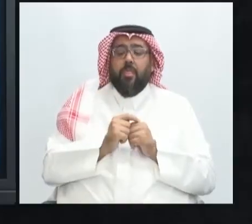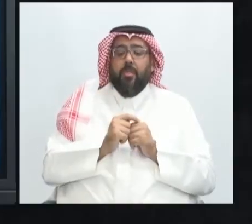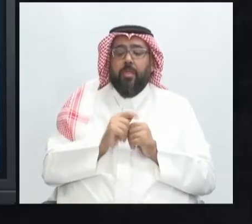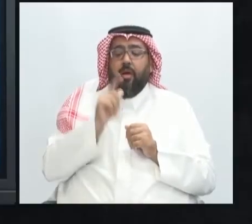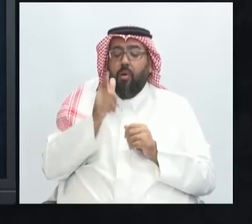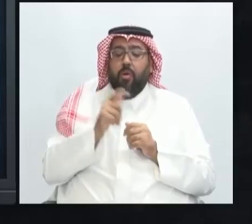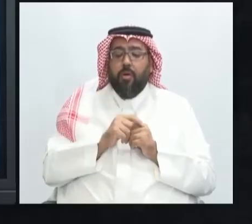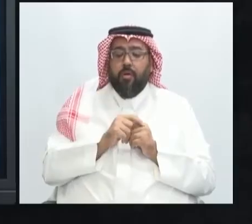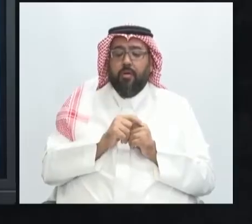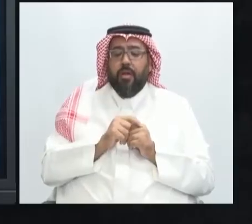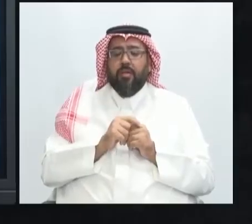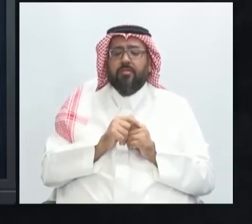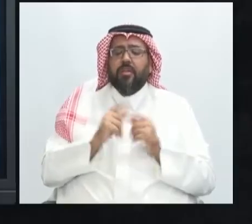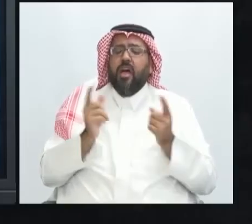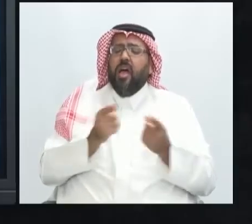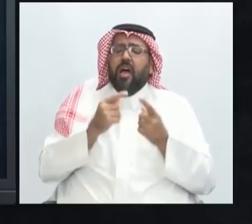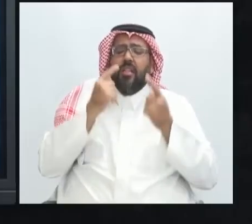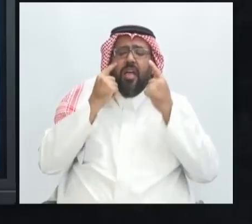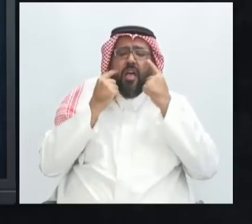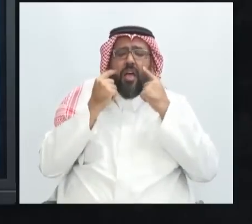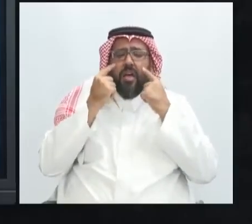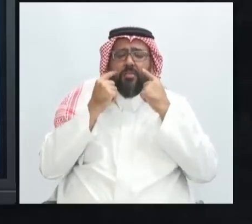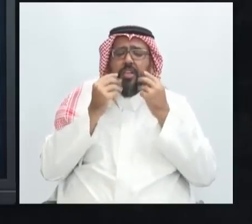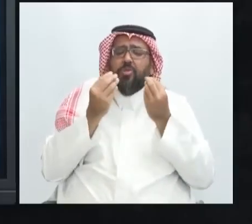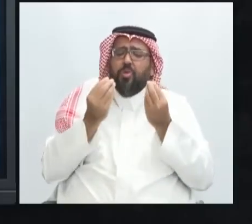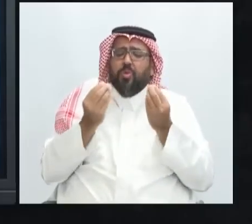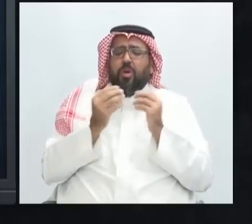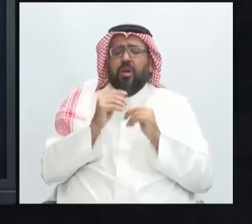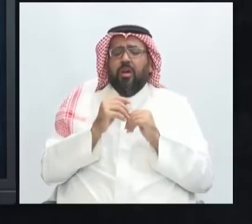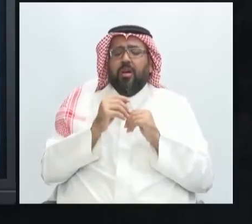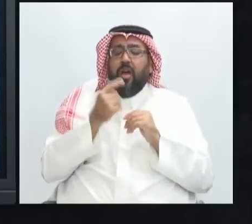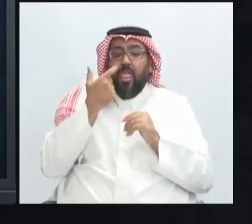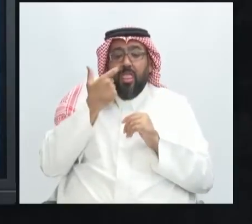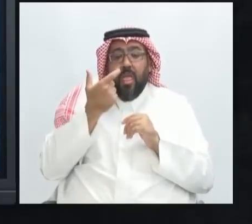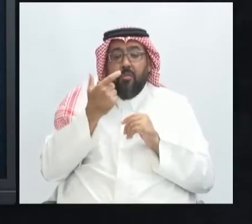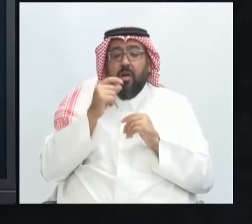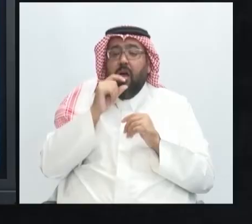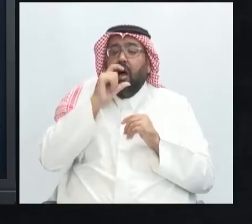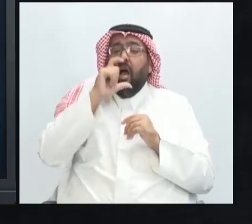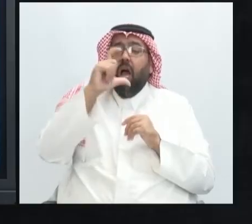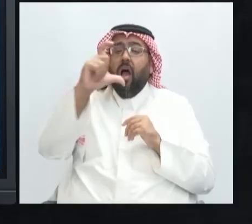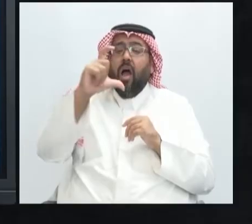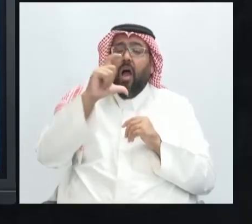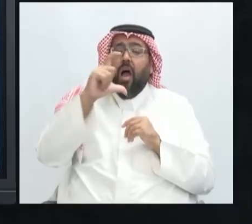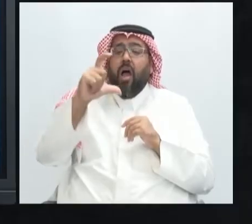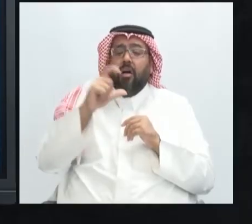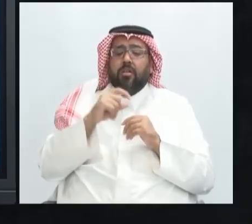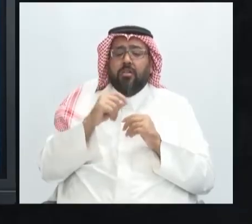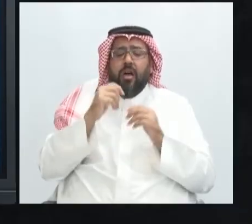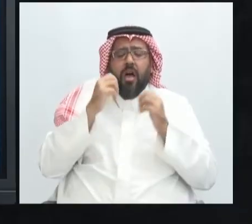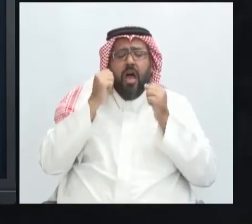ان يبكي الانسان عند حور بعض المصائب لكن ينتبه من رفع الصوت